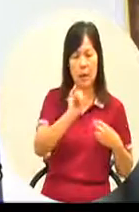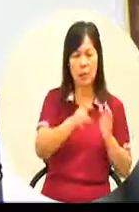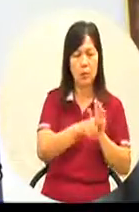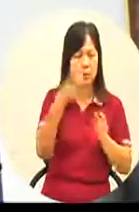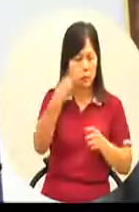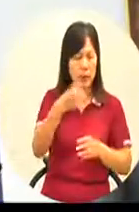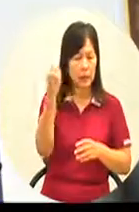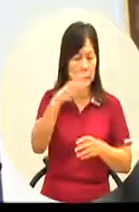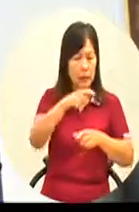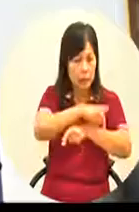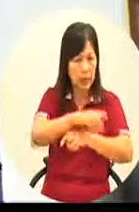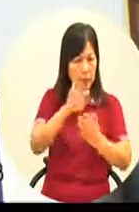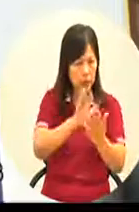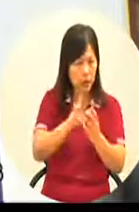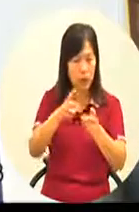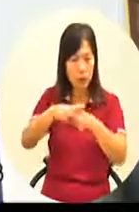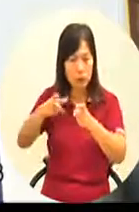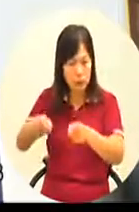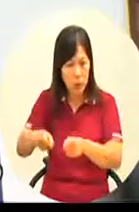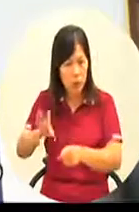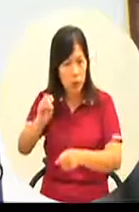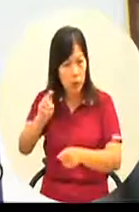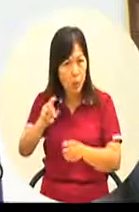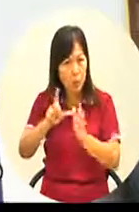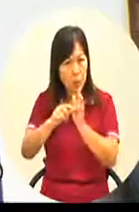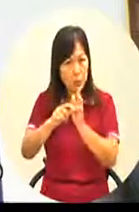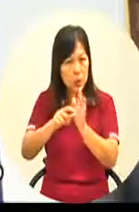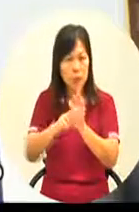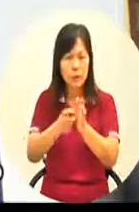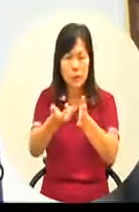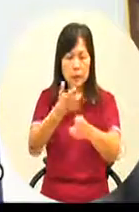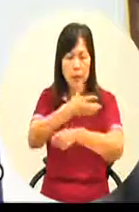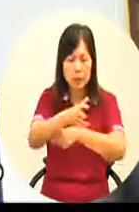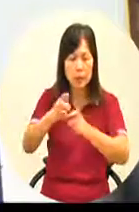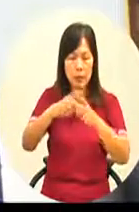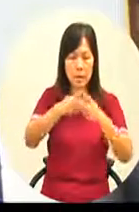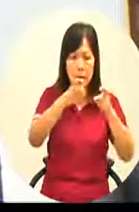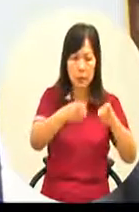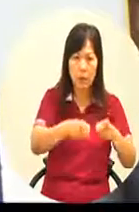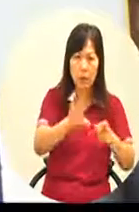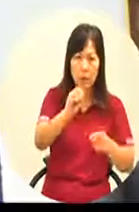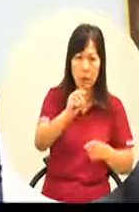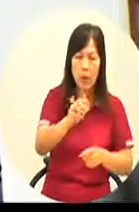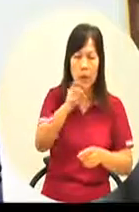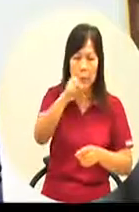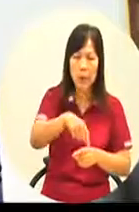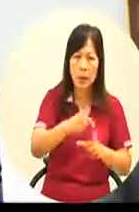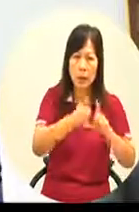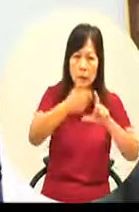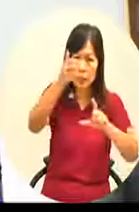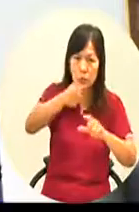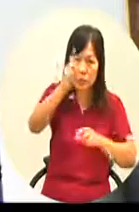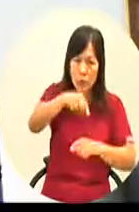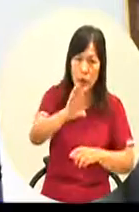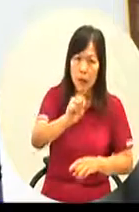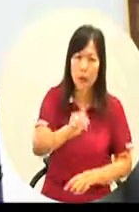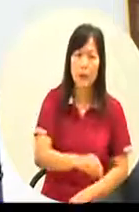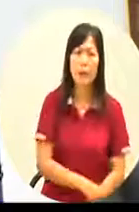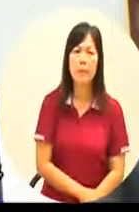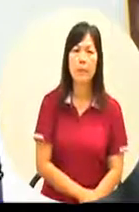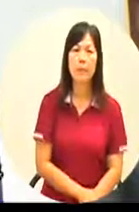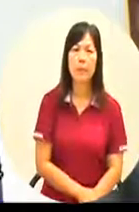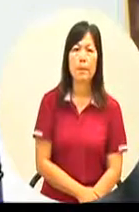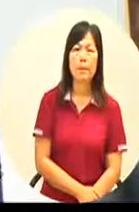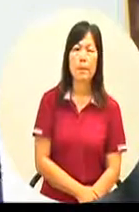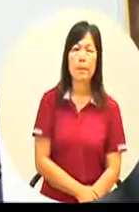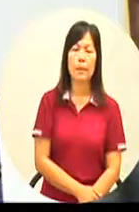小港有机会无？我想两个区长唔知道有入无，坚定小港两个区长那个主席。 好。 啊，请容许我们两位